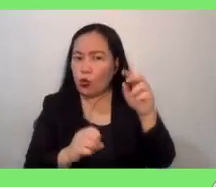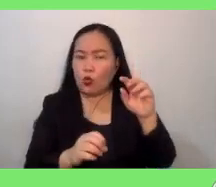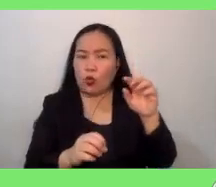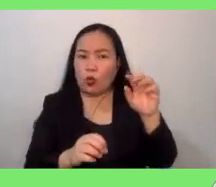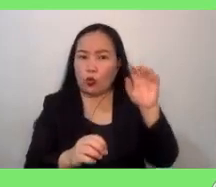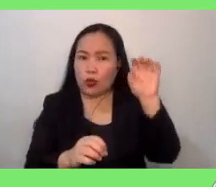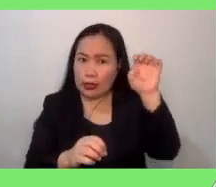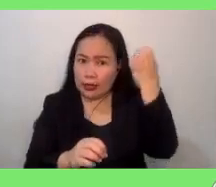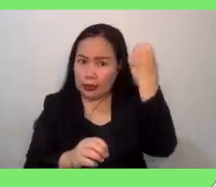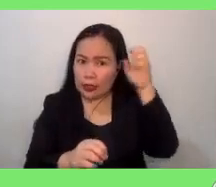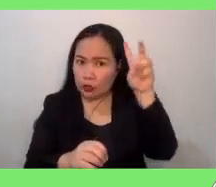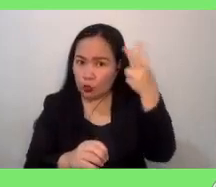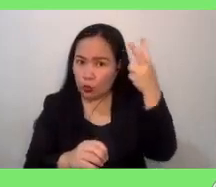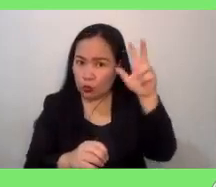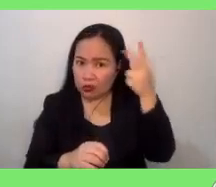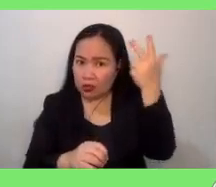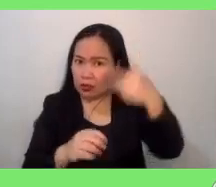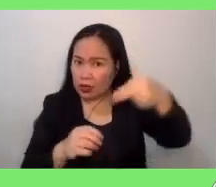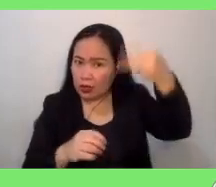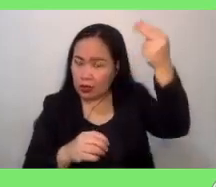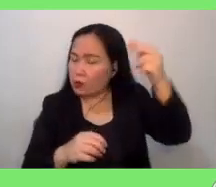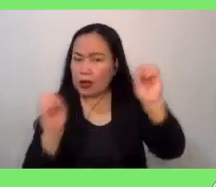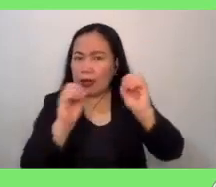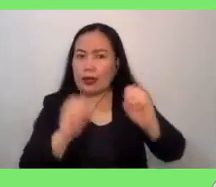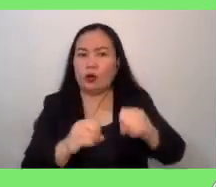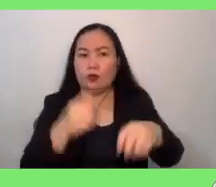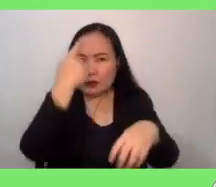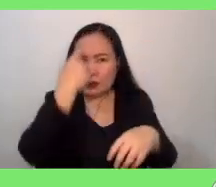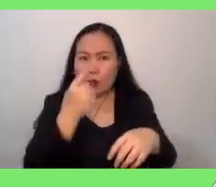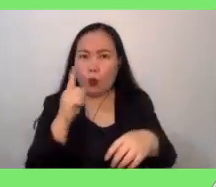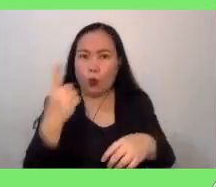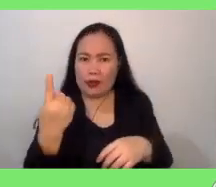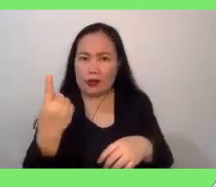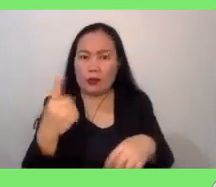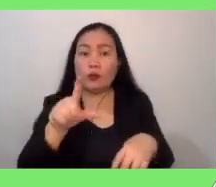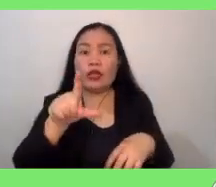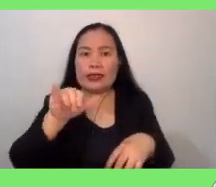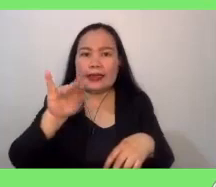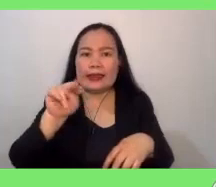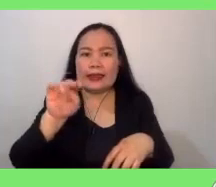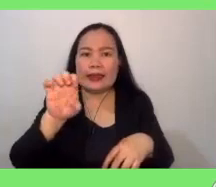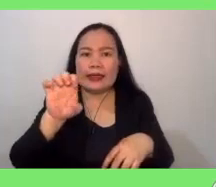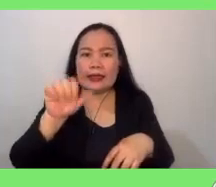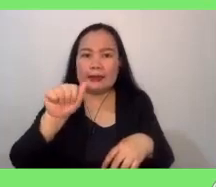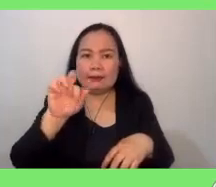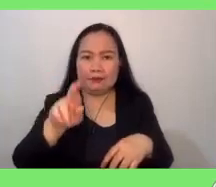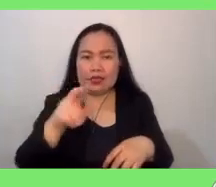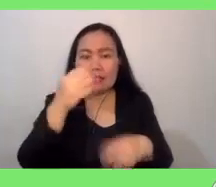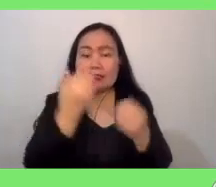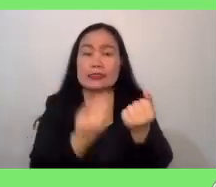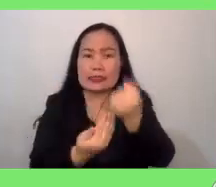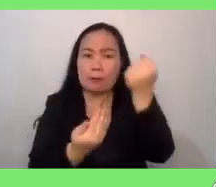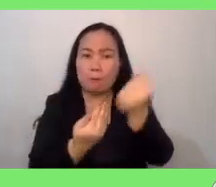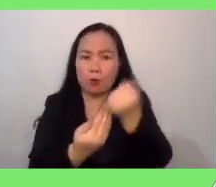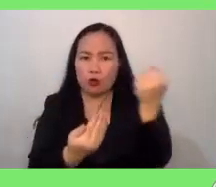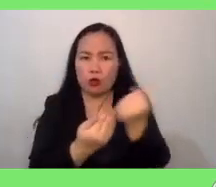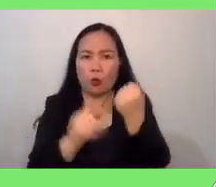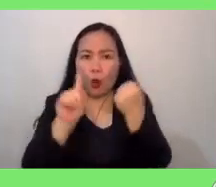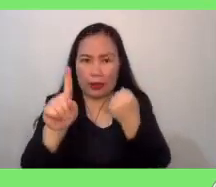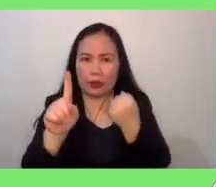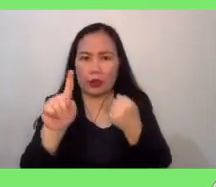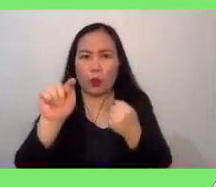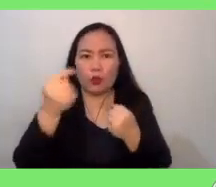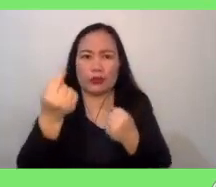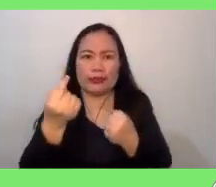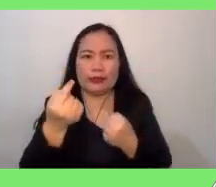tayong makikitang exponent dyan na 2 pataas. Okay. So, yun, ganun lang kasimple. Pag sinabing linear,